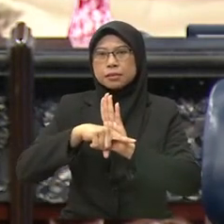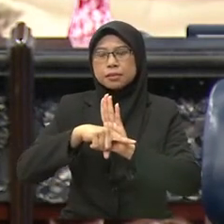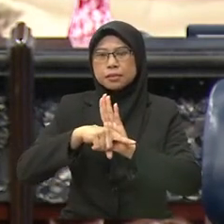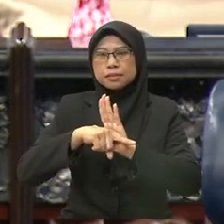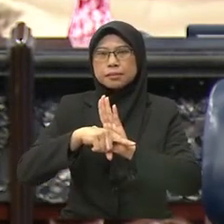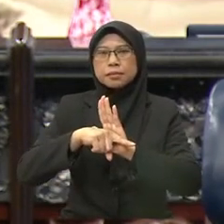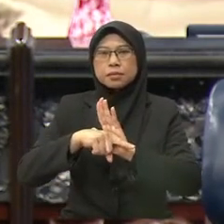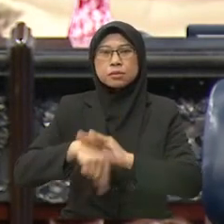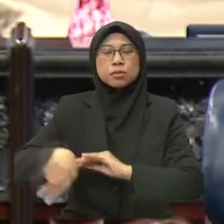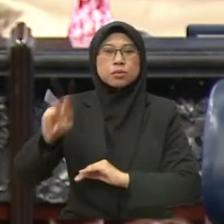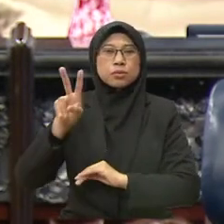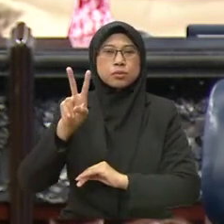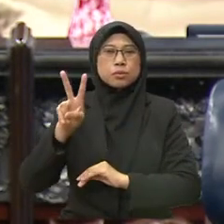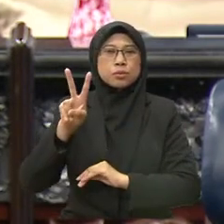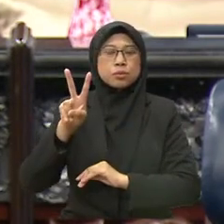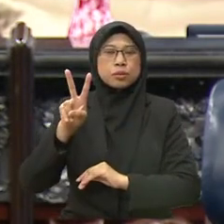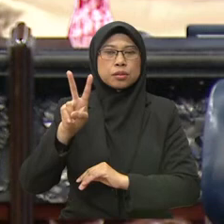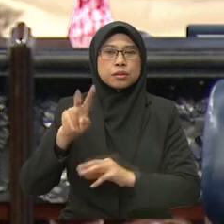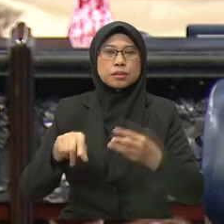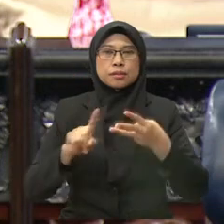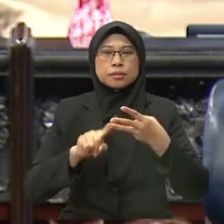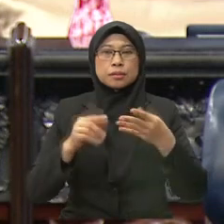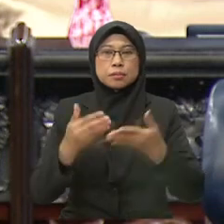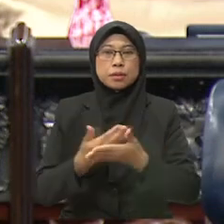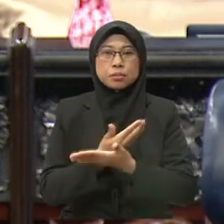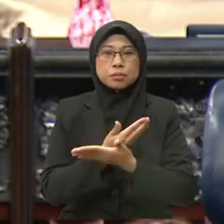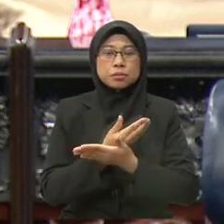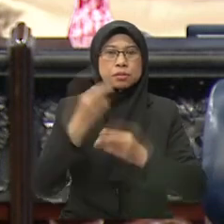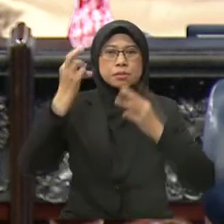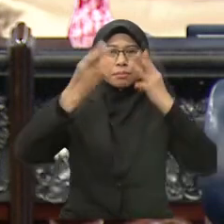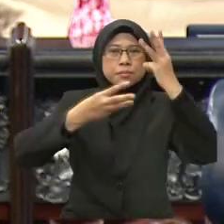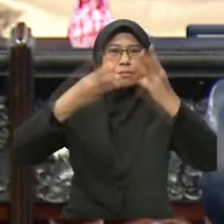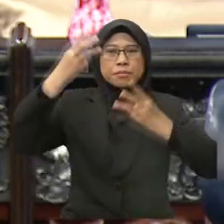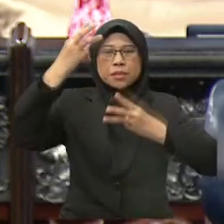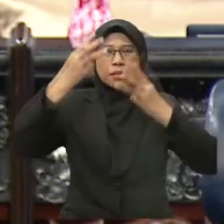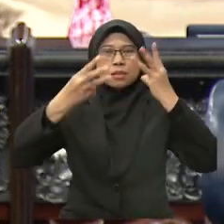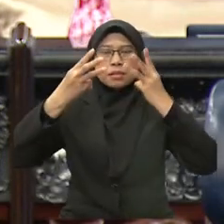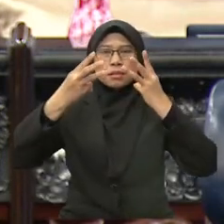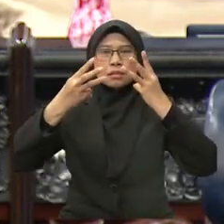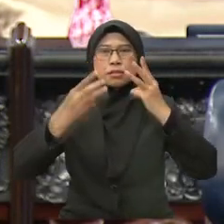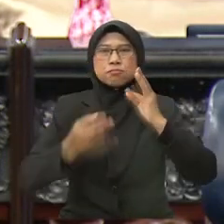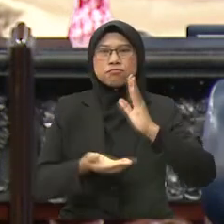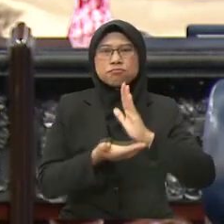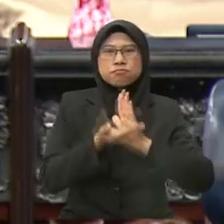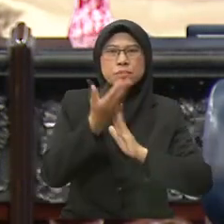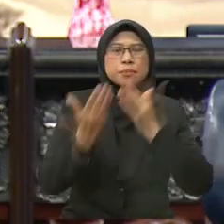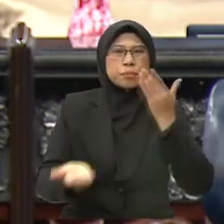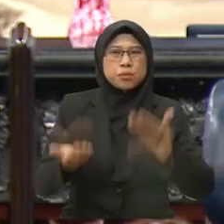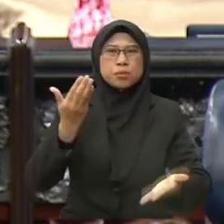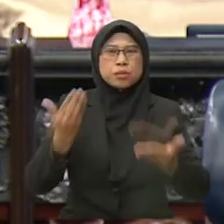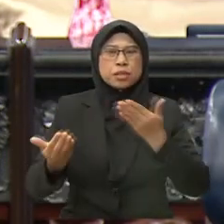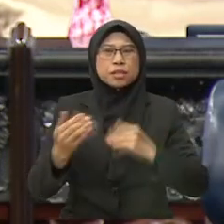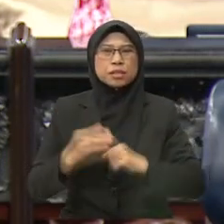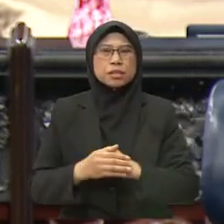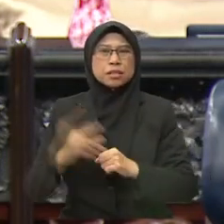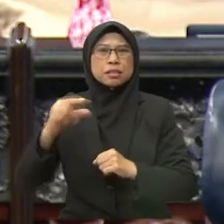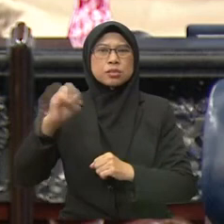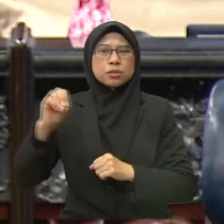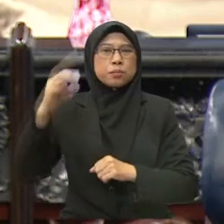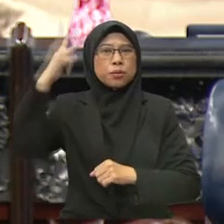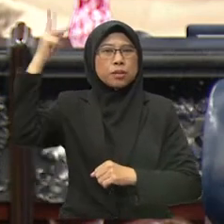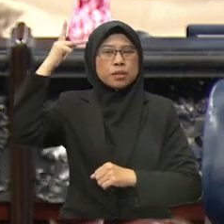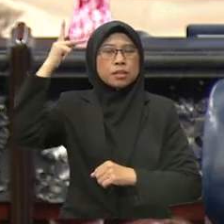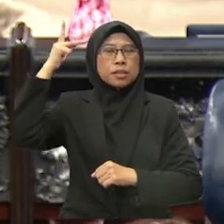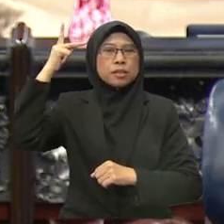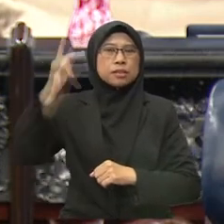antara dua perkara dan perkara yang terkini kebimbangan yang meningkat berhubung dengan kemungkinan ketegangan geopolitik di Timur